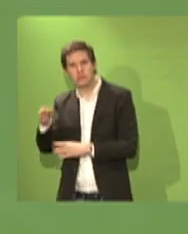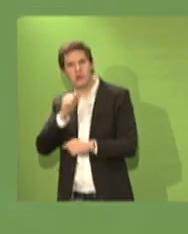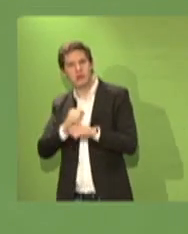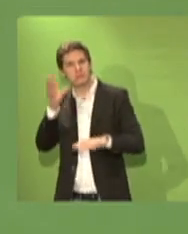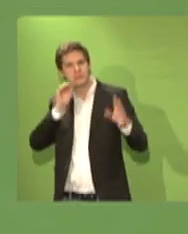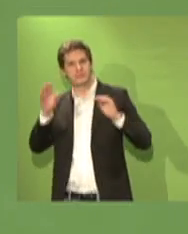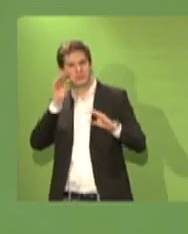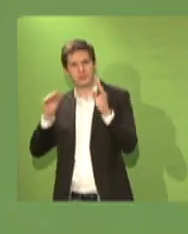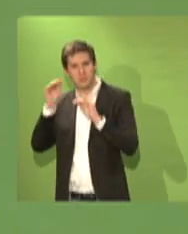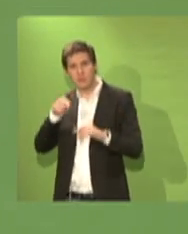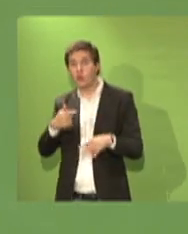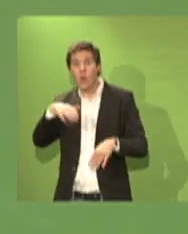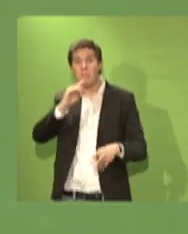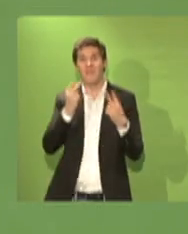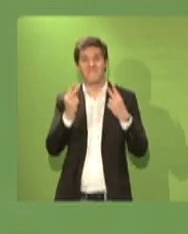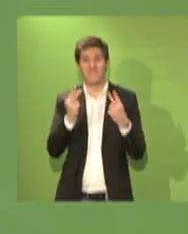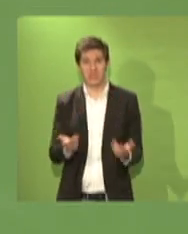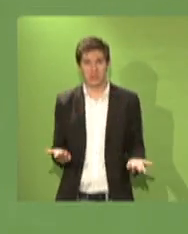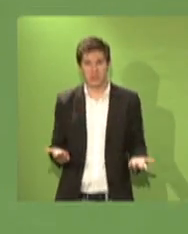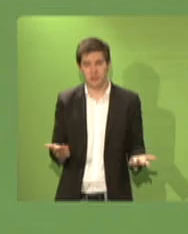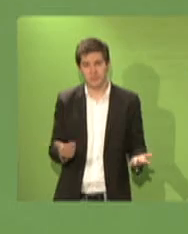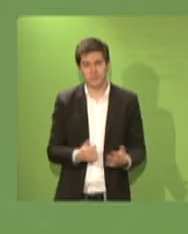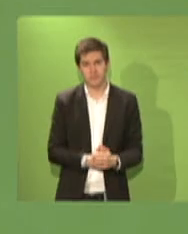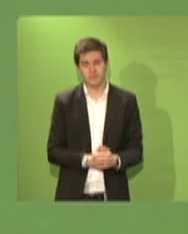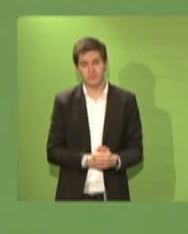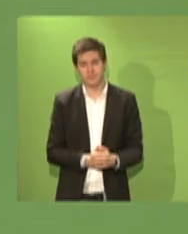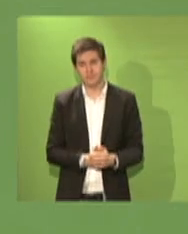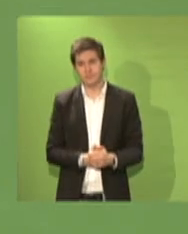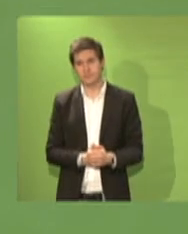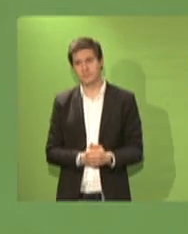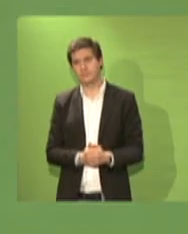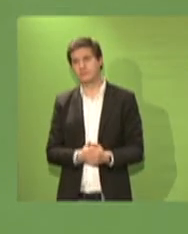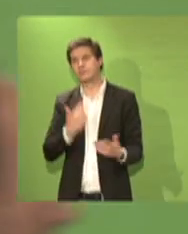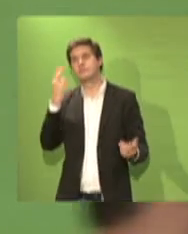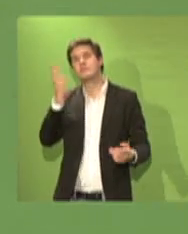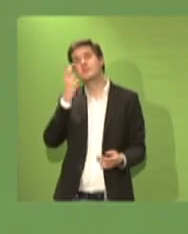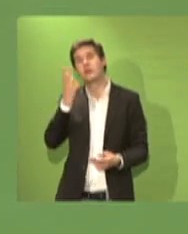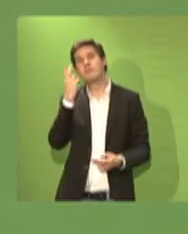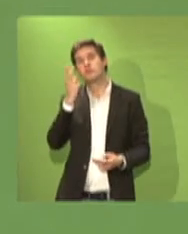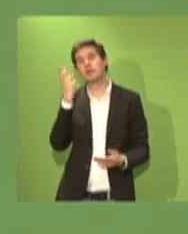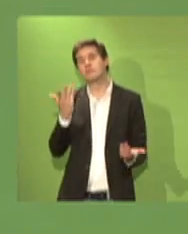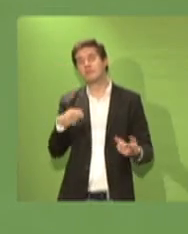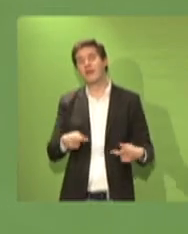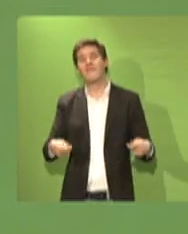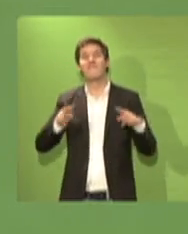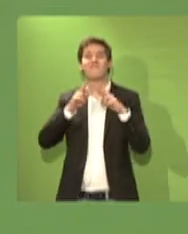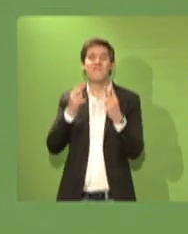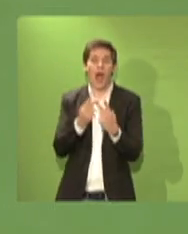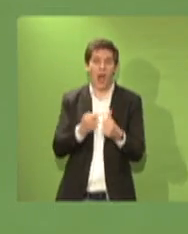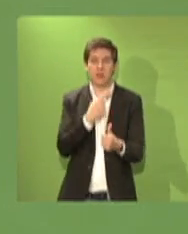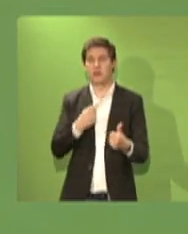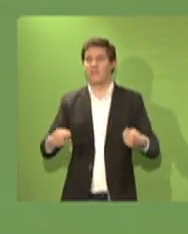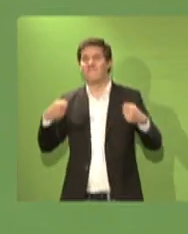noch eine größere Bedeutung. Und selbstverständlich findet das auch in Vereinen, Verbänden